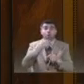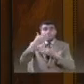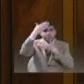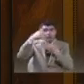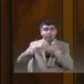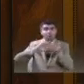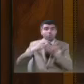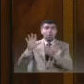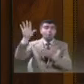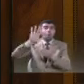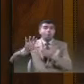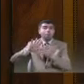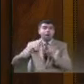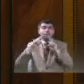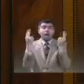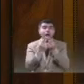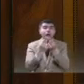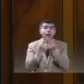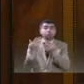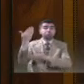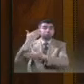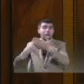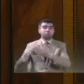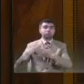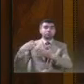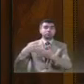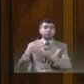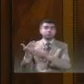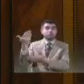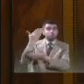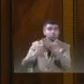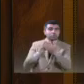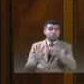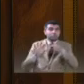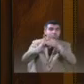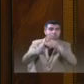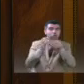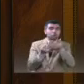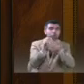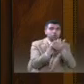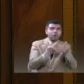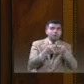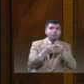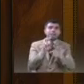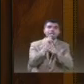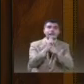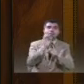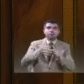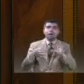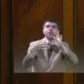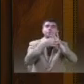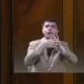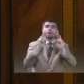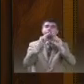الشركاء والمستثمرين، كما تشهد على ذلك استفادته من خط الوقاية والسيولة لصندوق النقد